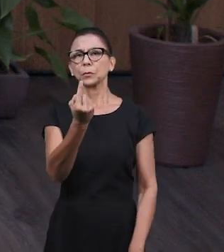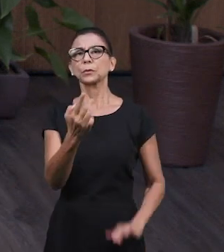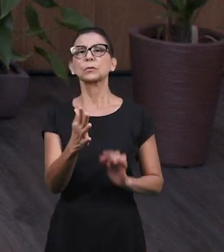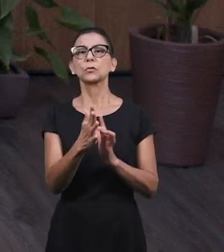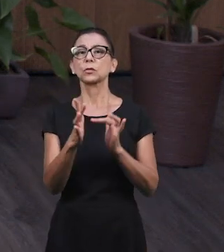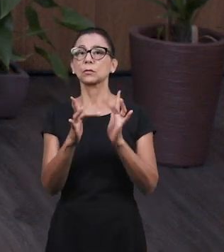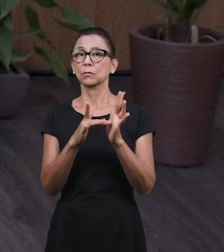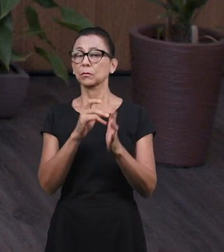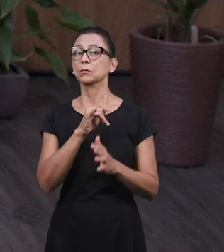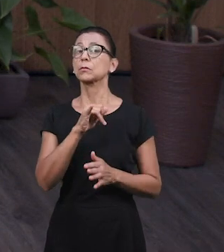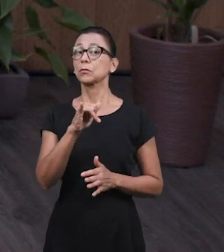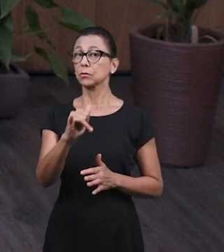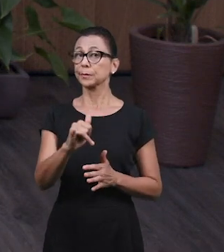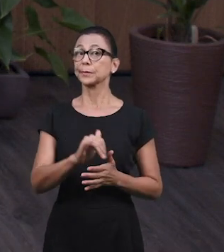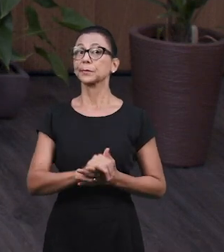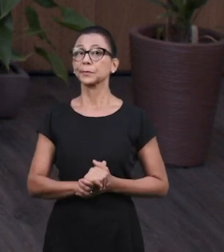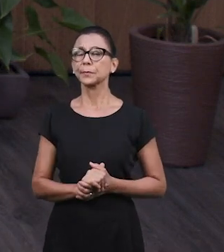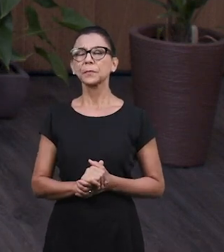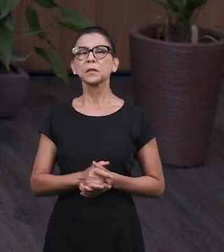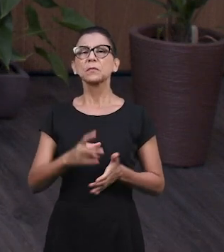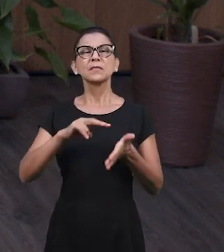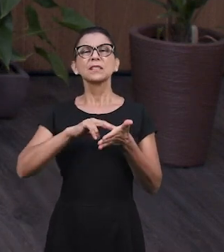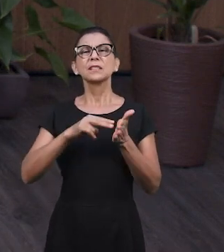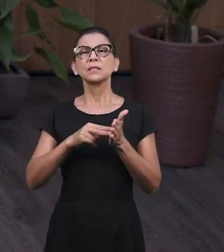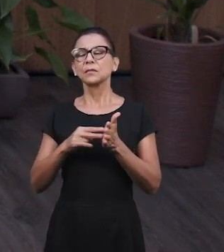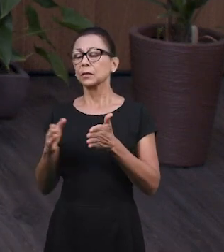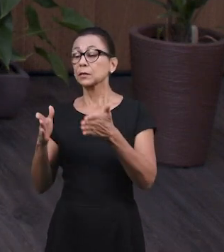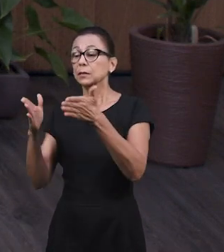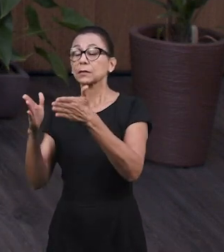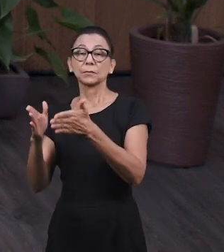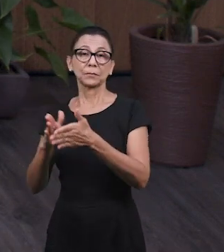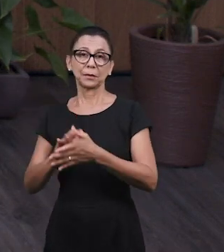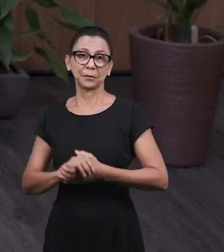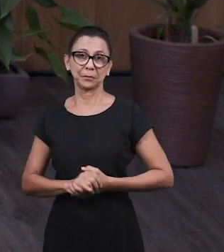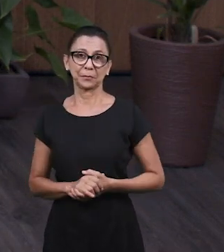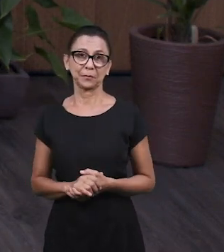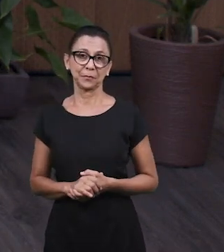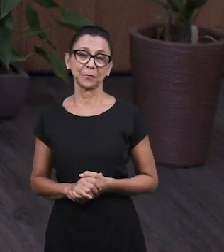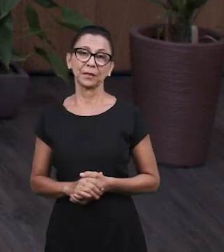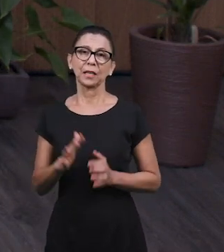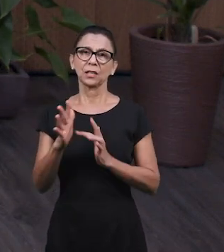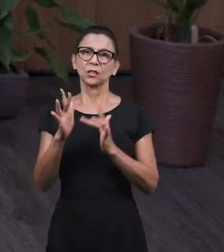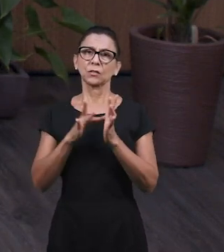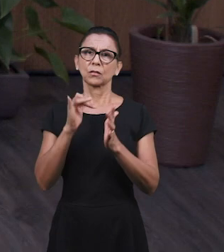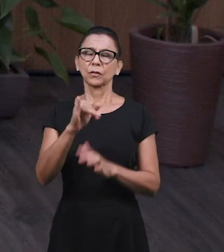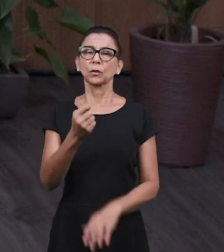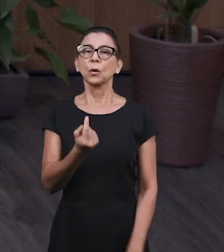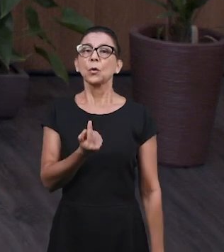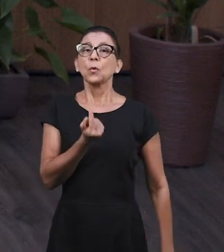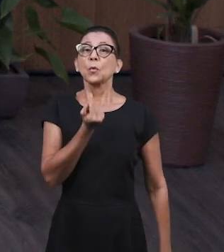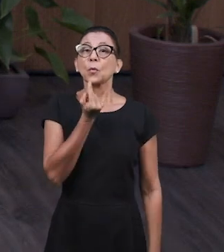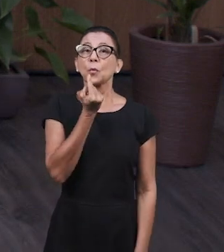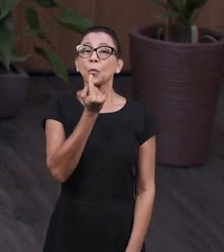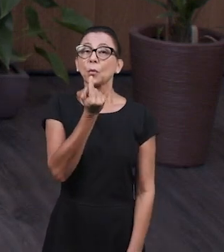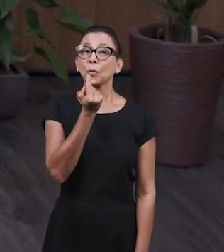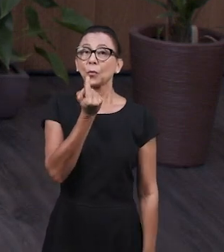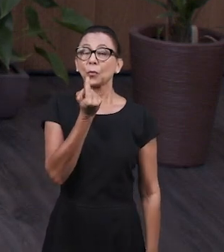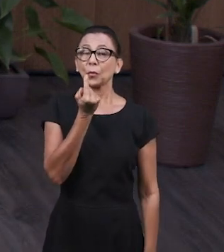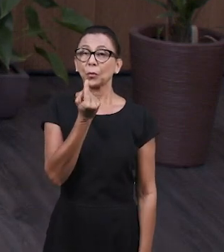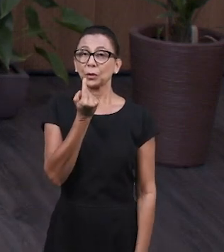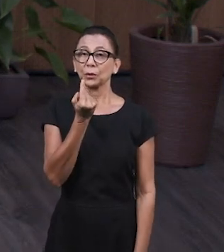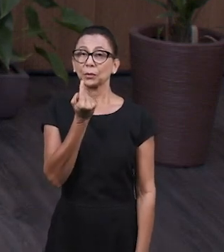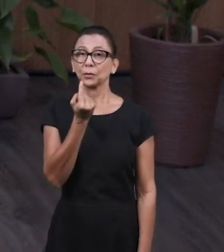ici est défini. Je suis le chemin. Et encore, il montre qu'est-ce que signifie ce chemin. Jésus a dit, le